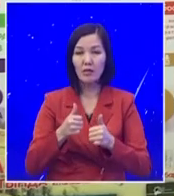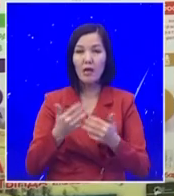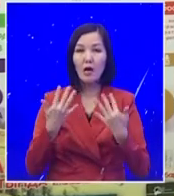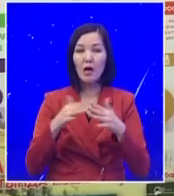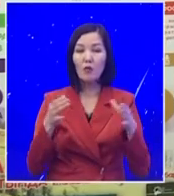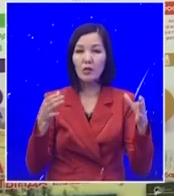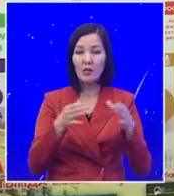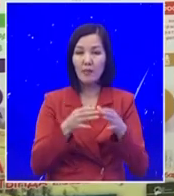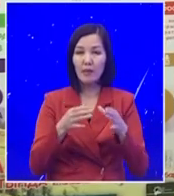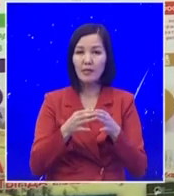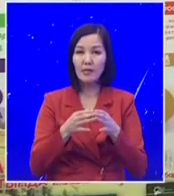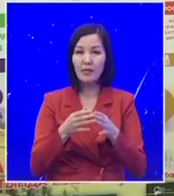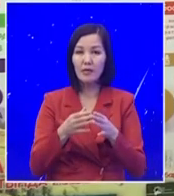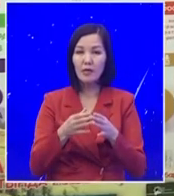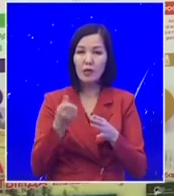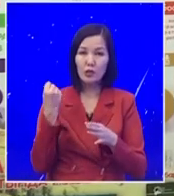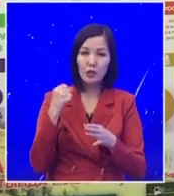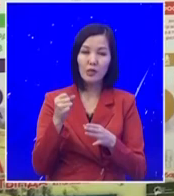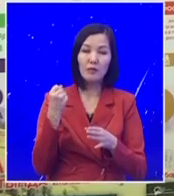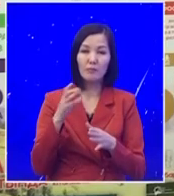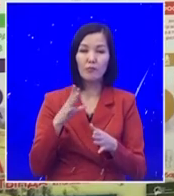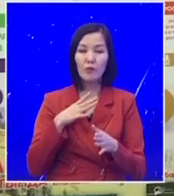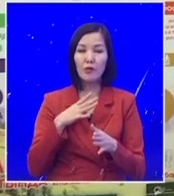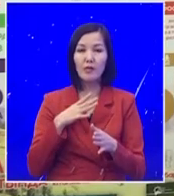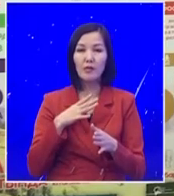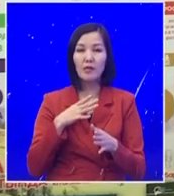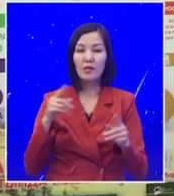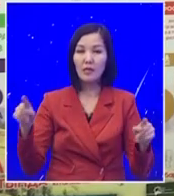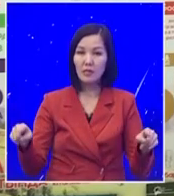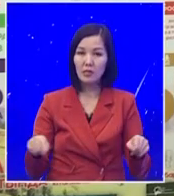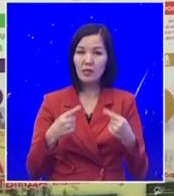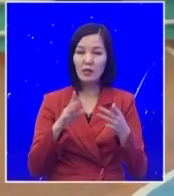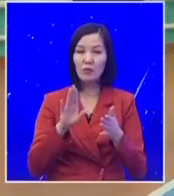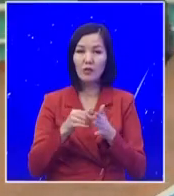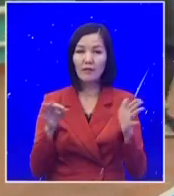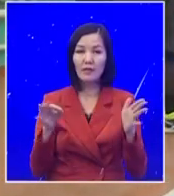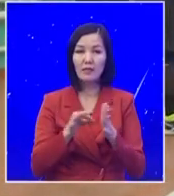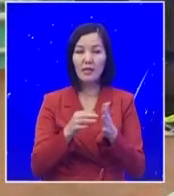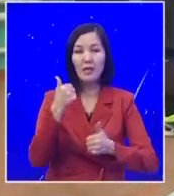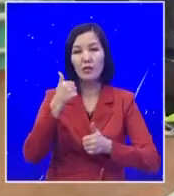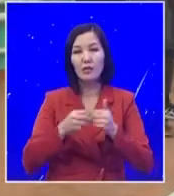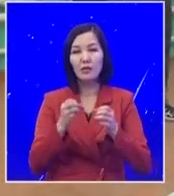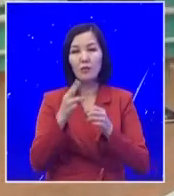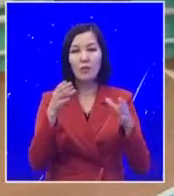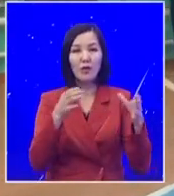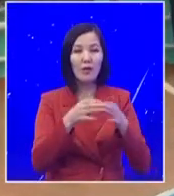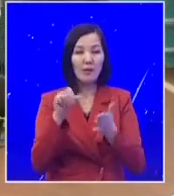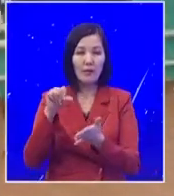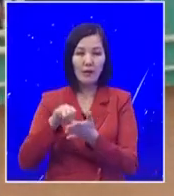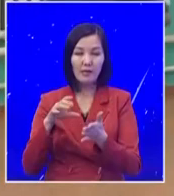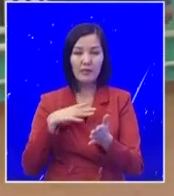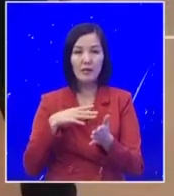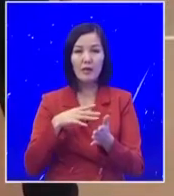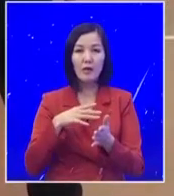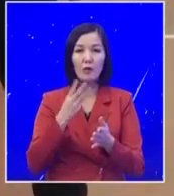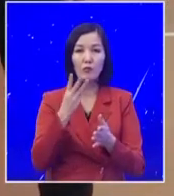ауылдың командасы жүлдегерлер болып жүрді. Соны жандандыру негізгі мақсатымыз. Жарыста 12 команда өнер көрсетті. Олар